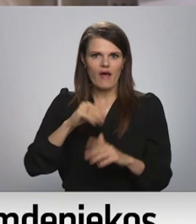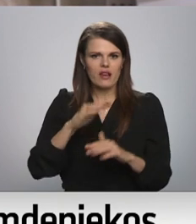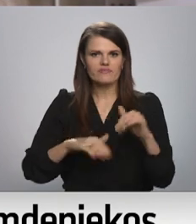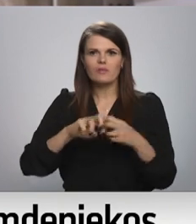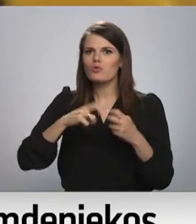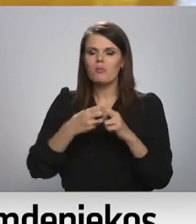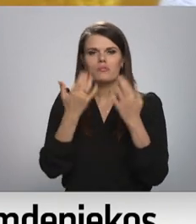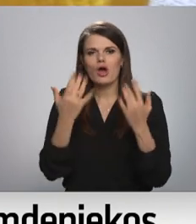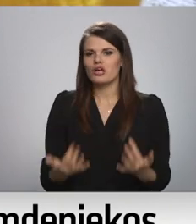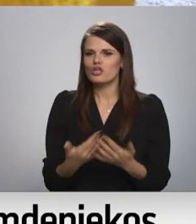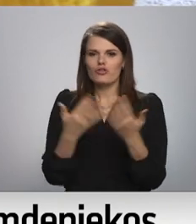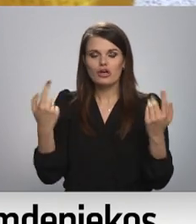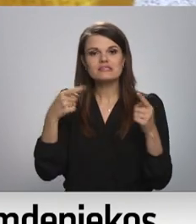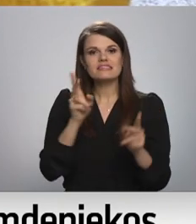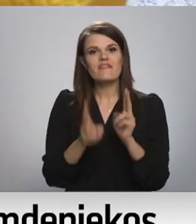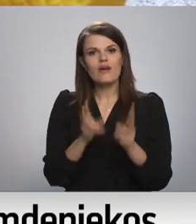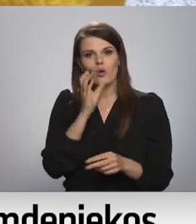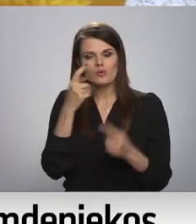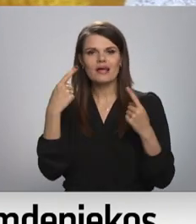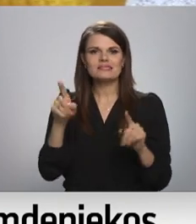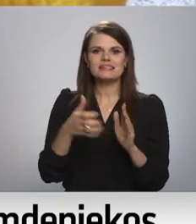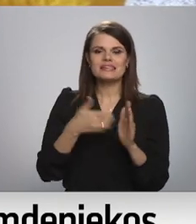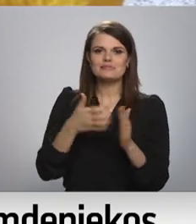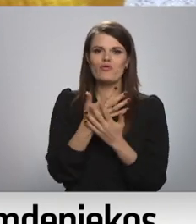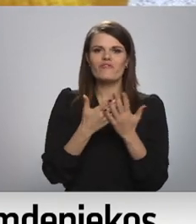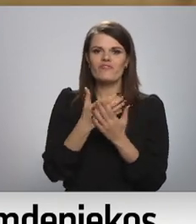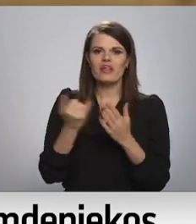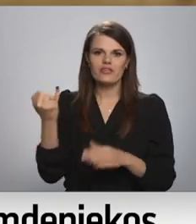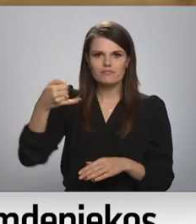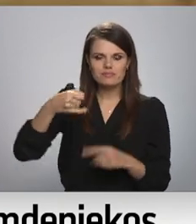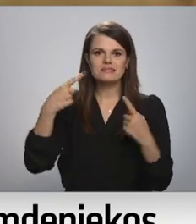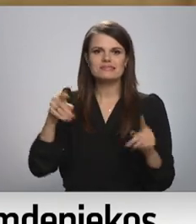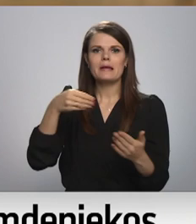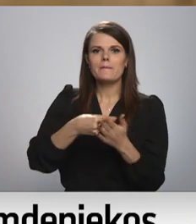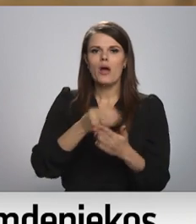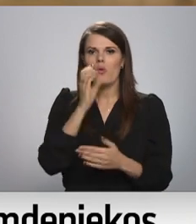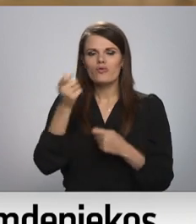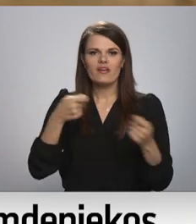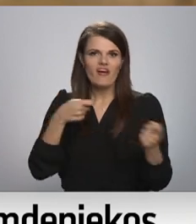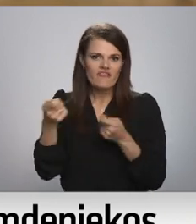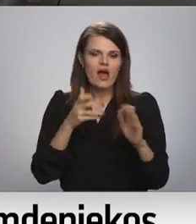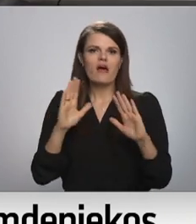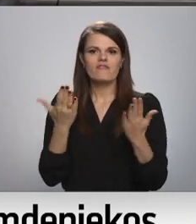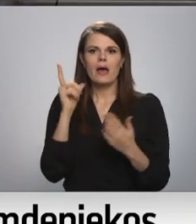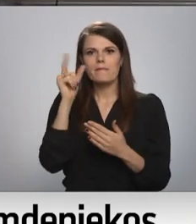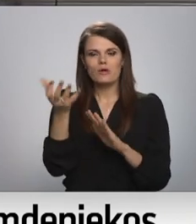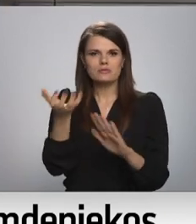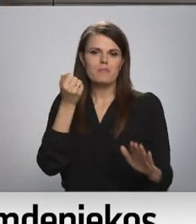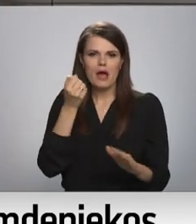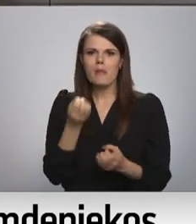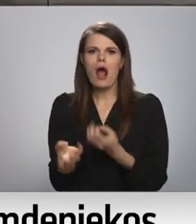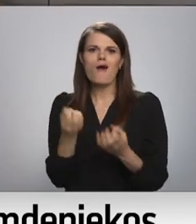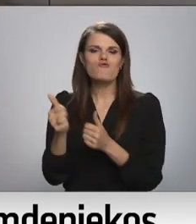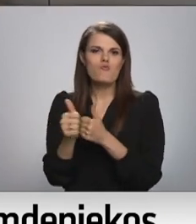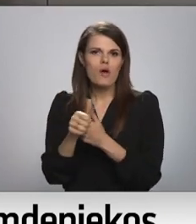dažādos veidos. Daļa ūdeni novāra, daļa izmanto filtra krūzes, kā arī pērk ūdeni veikalos, vai brauc to paņemt no apkārtnē esošajiem